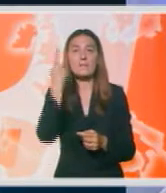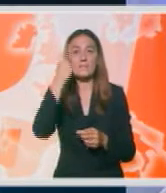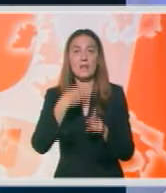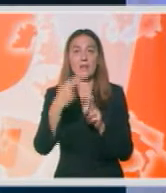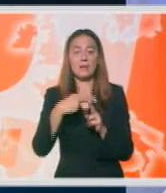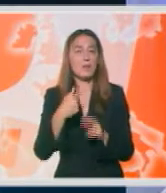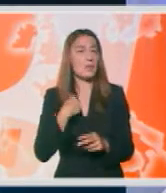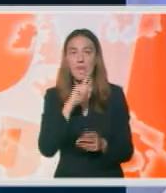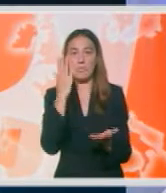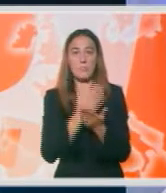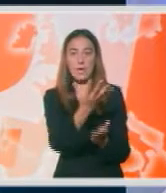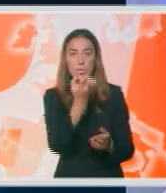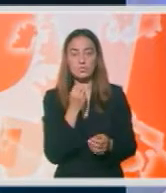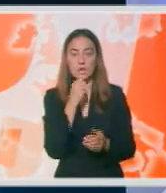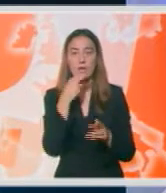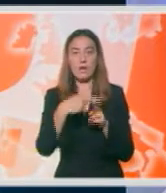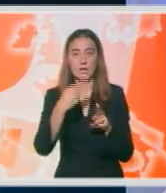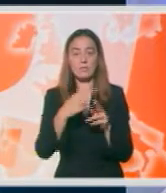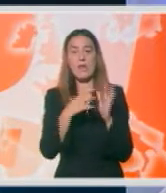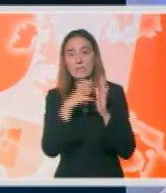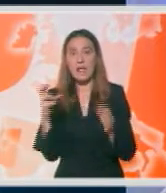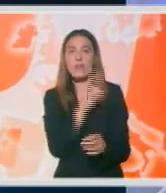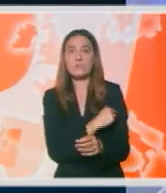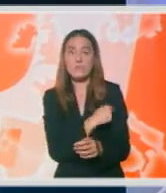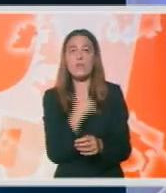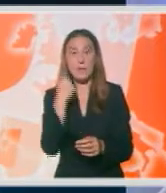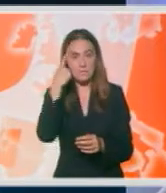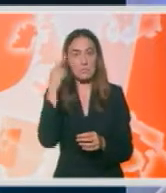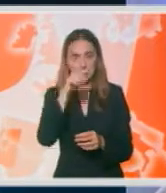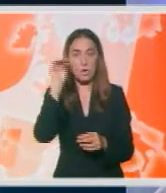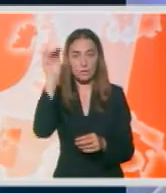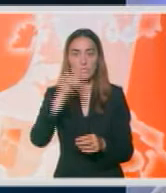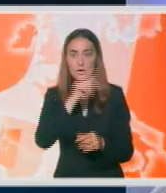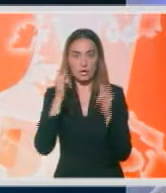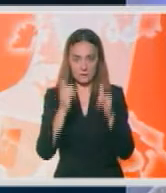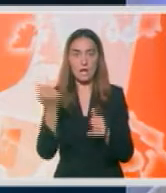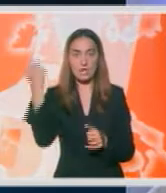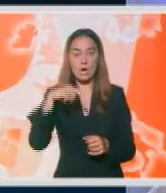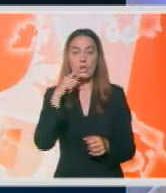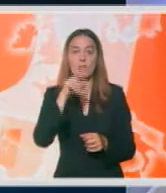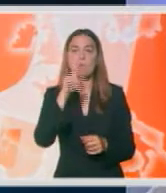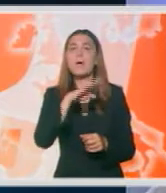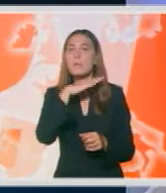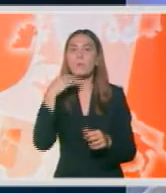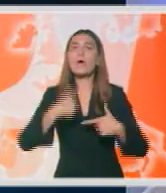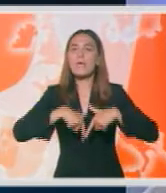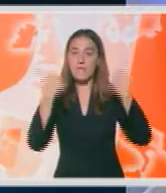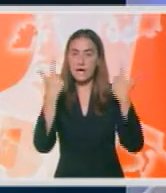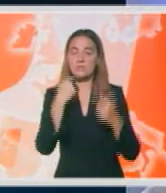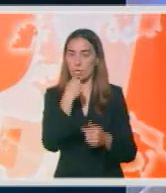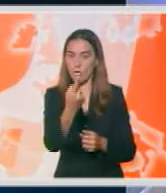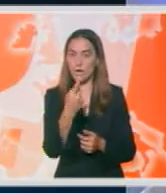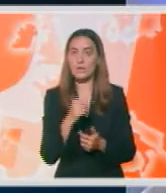bih uzimao kredite i dalje u švajcarcima, mislim da su ta upozorenja i do sad dolazila i da ona imaju vrlo jasnu